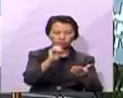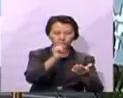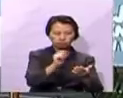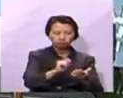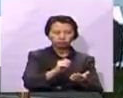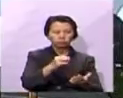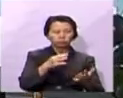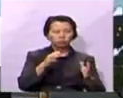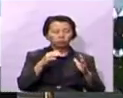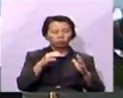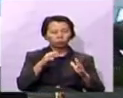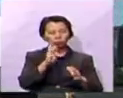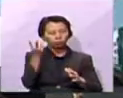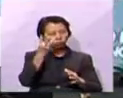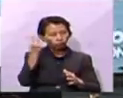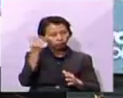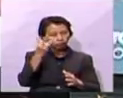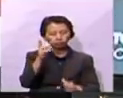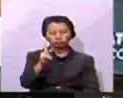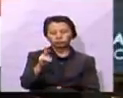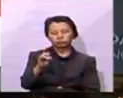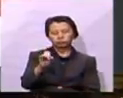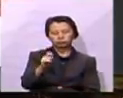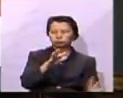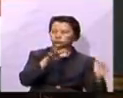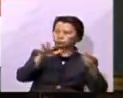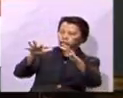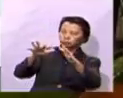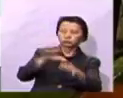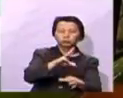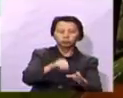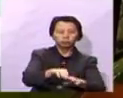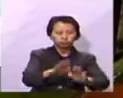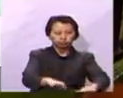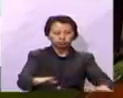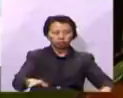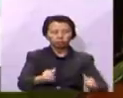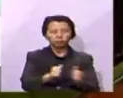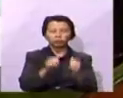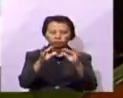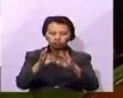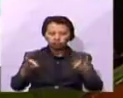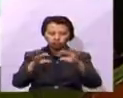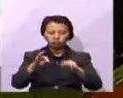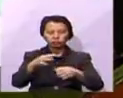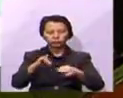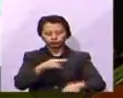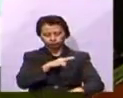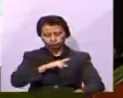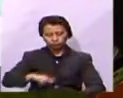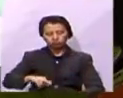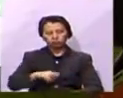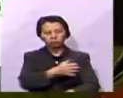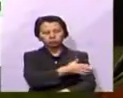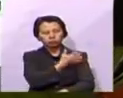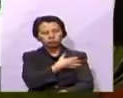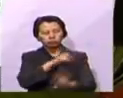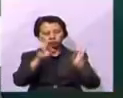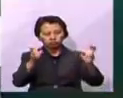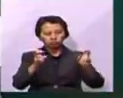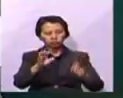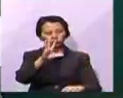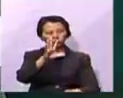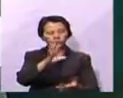wayang kulit Wadira begitu mencuri tumpuan hadirin termasuk kanak-kanak dengan persembahan cerita kisah raja dan pengasuh yang bertajuk